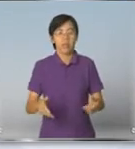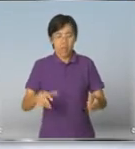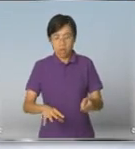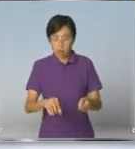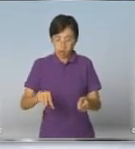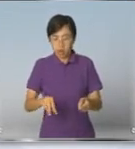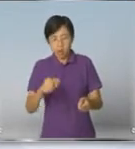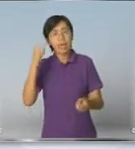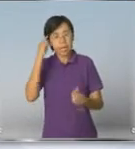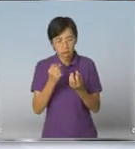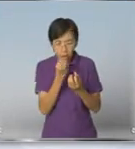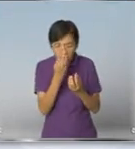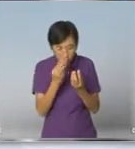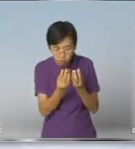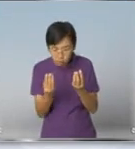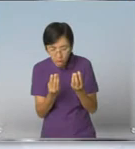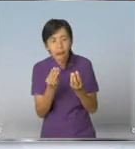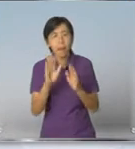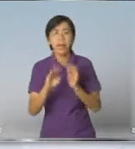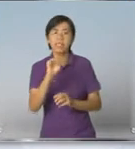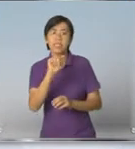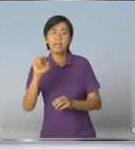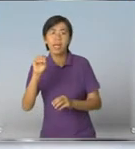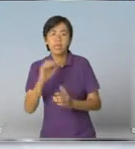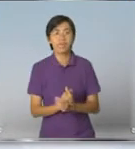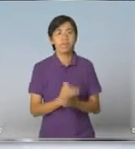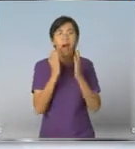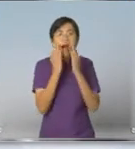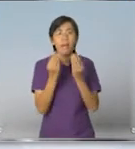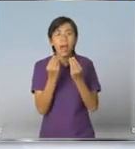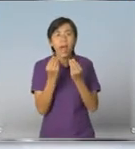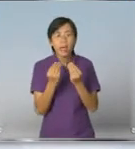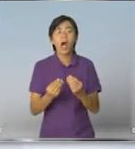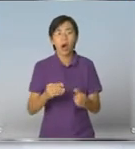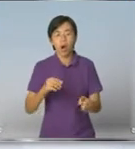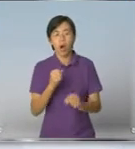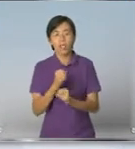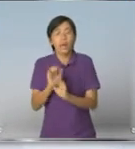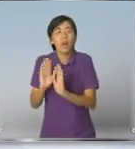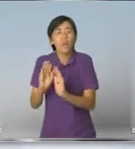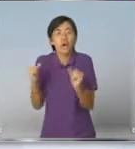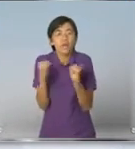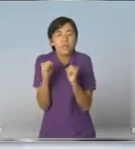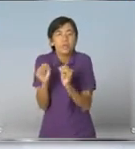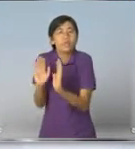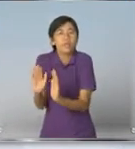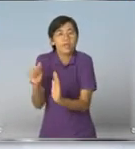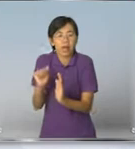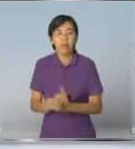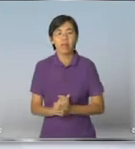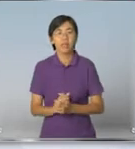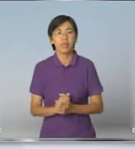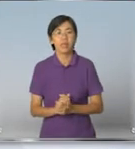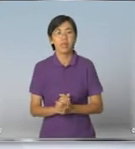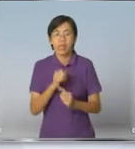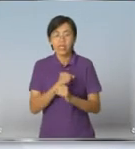พอเดี๋ยวพอทำเป็นดอกเล็กได้ประมาณทั้ง 40-50 ดอก ใช่ นะครับแล้วก็ตัวแป้งนี่สามารถผสมเก็บไว้นะครับในตู้เย็นได้แล้วถ้านำออกม